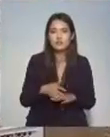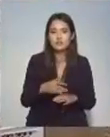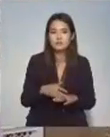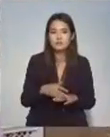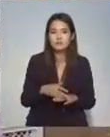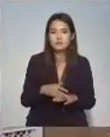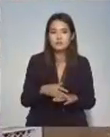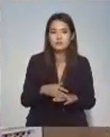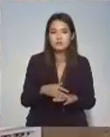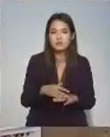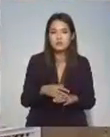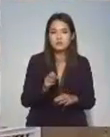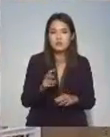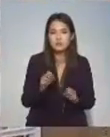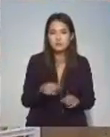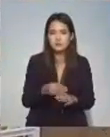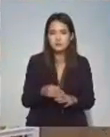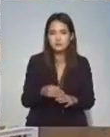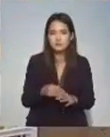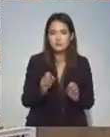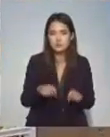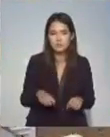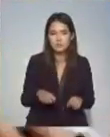А часто берут люди продукты в рассрочку? Ну, да.